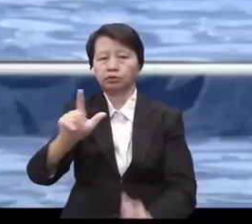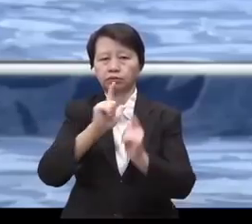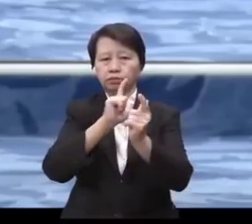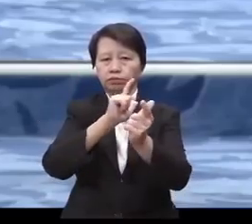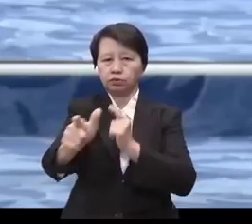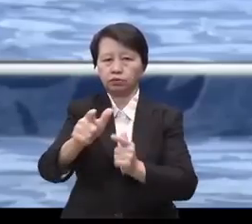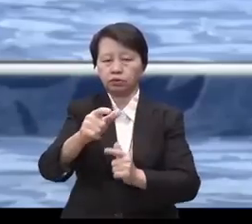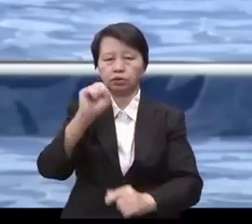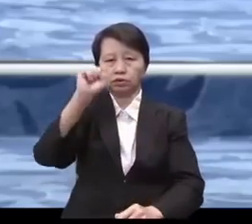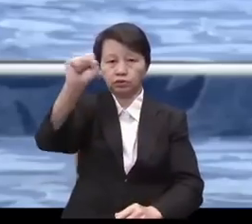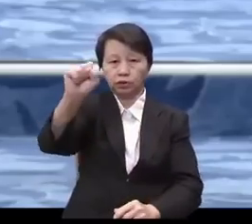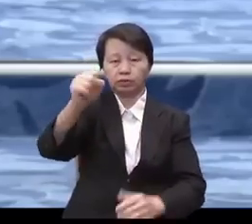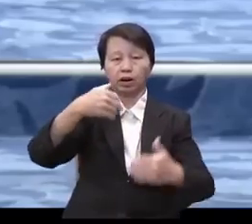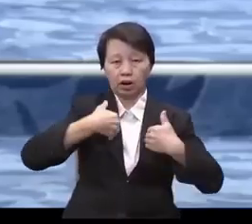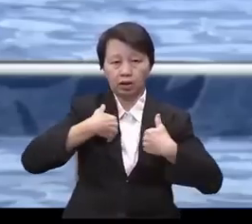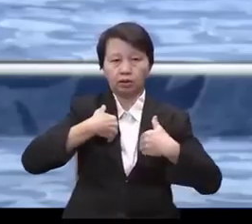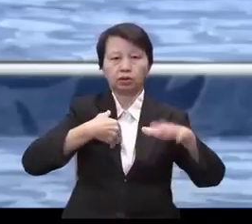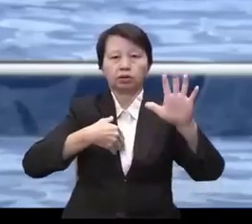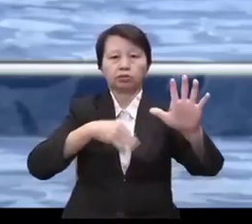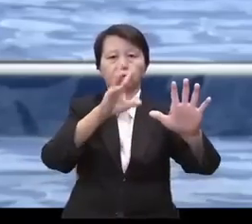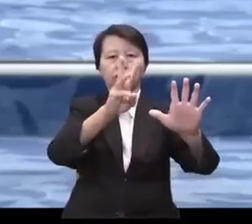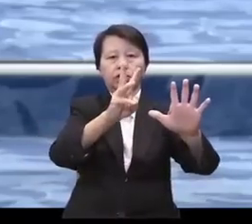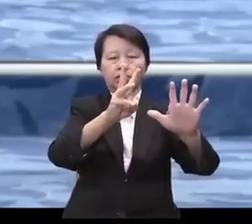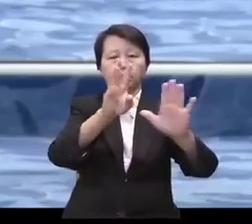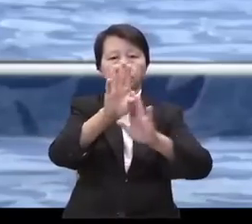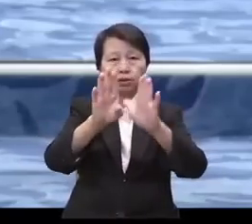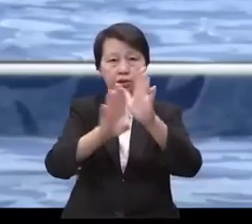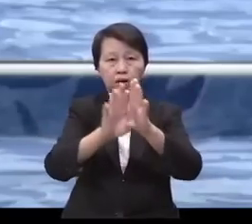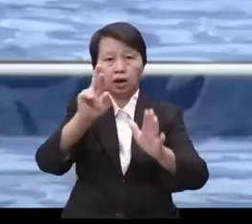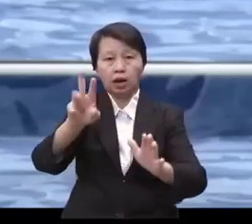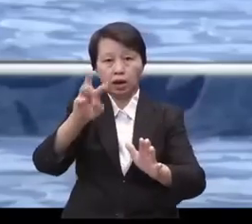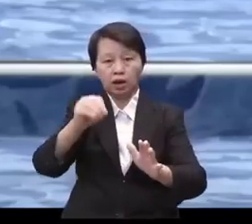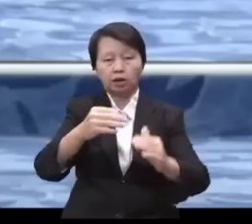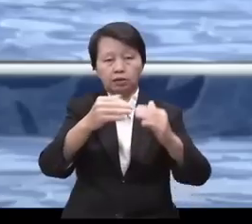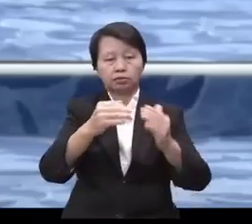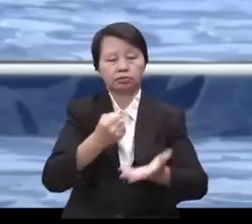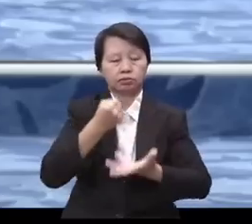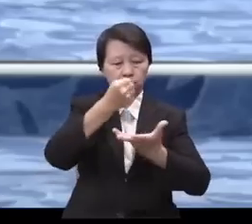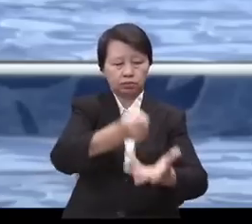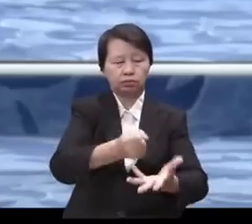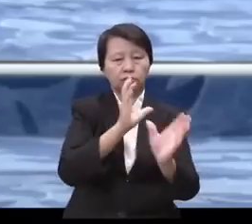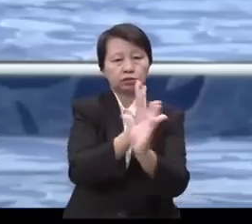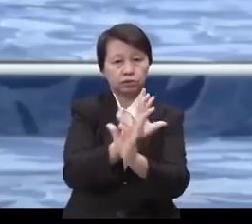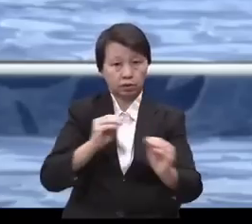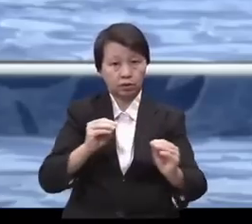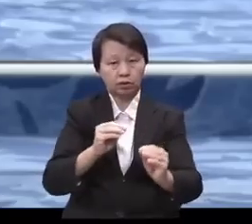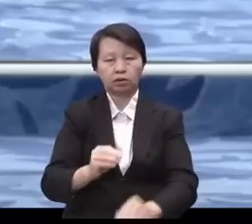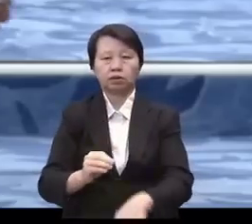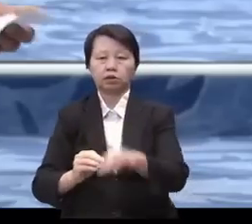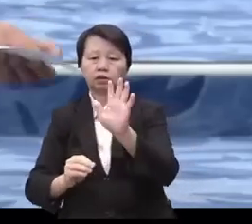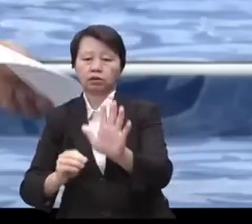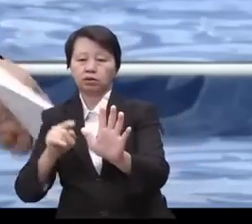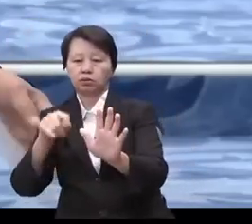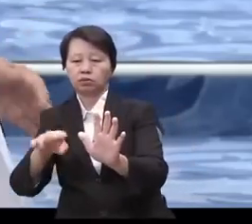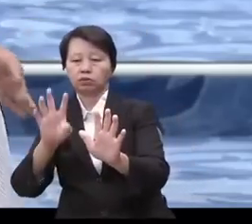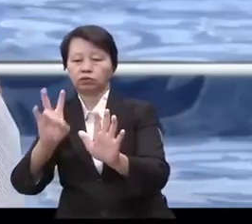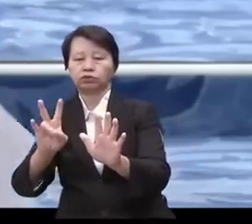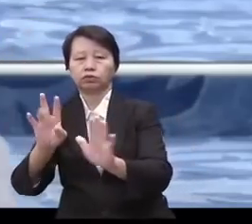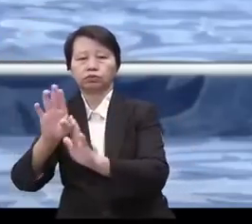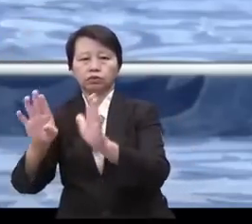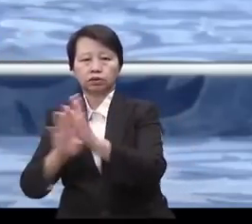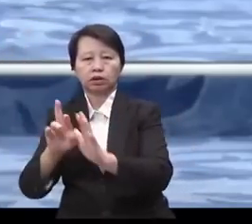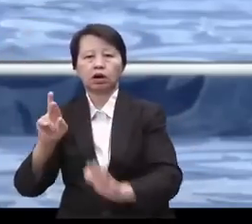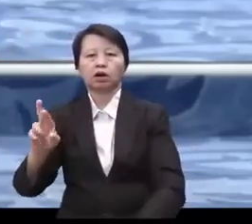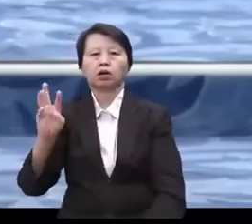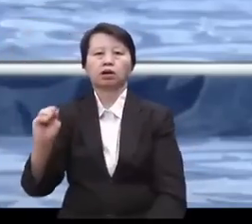diluluskan bagi Sabah adalah 5.6 bilion ringgit, manakala peruntukan Sarawak 5.7 bilion